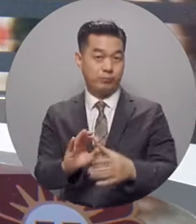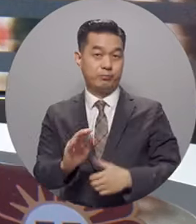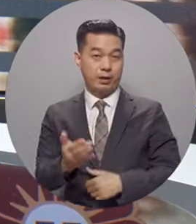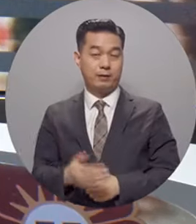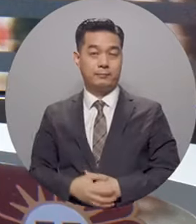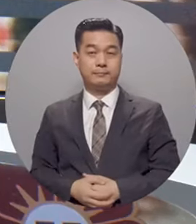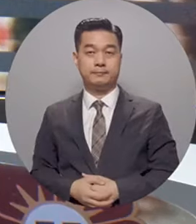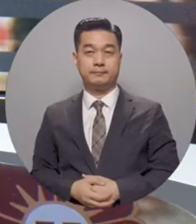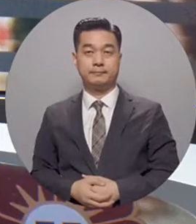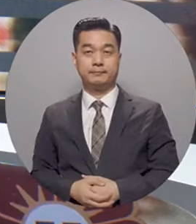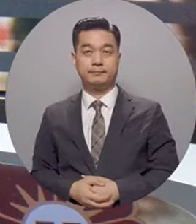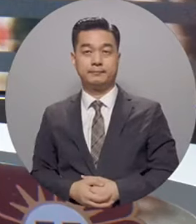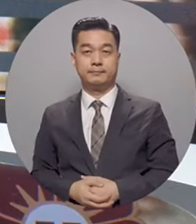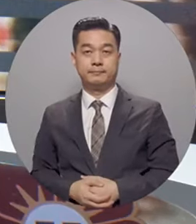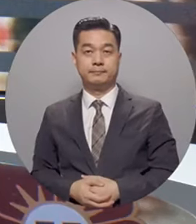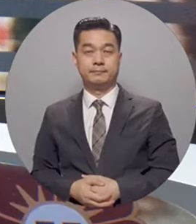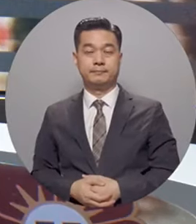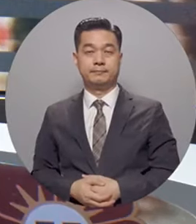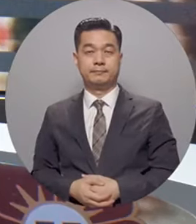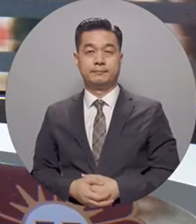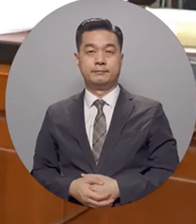조희원 기자가 보도합니다